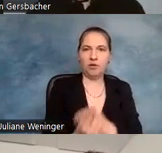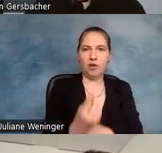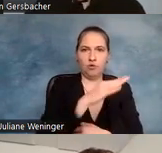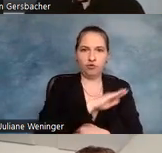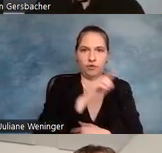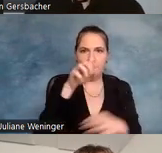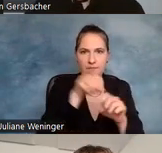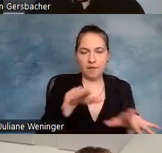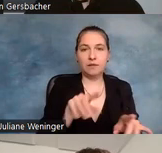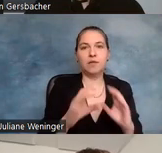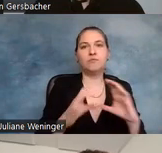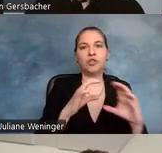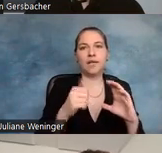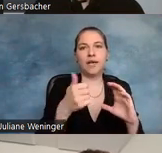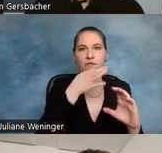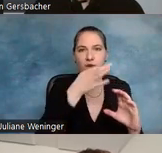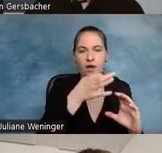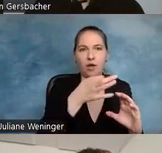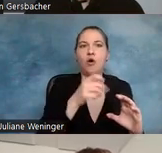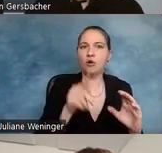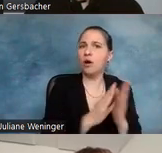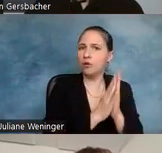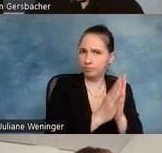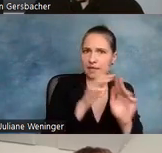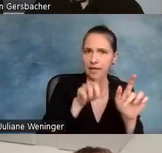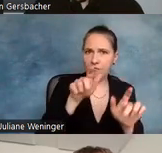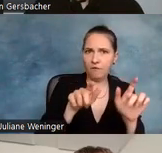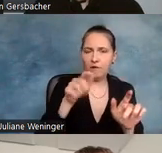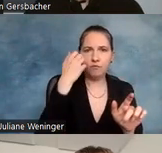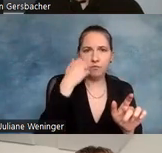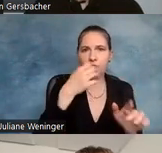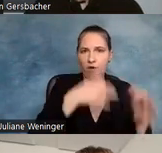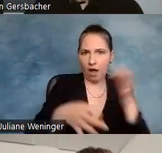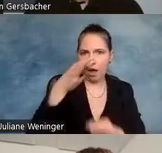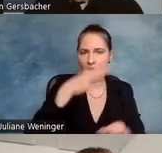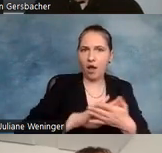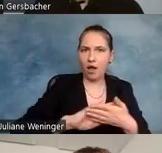eine Frage im Chat und ich bitte jetzt einfach, dass ihr Fragen, die ihr habt,